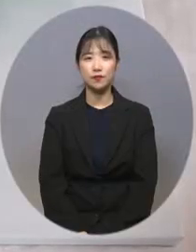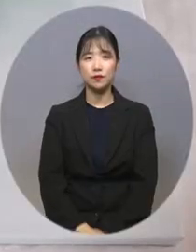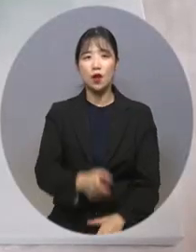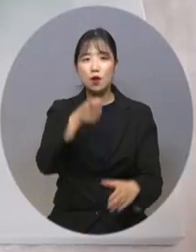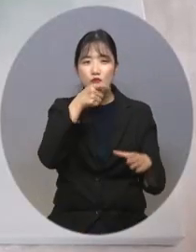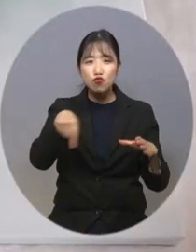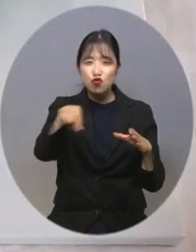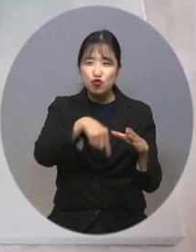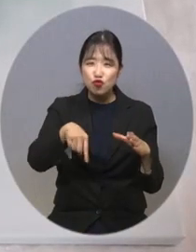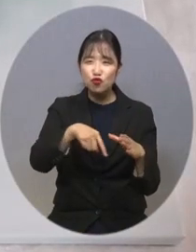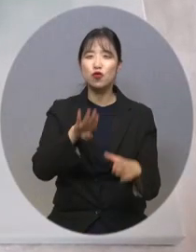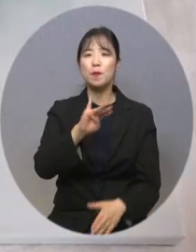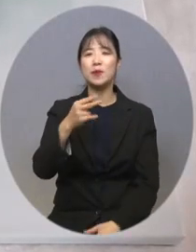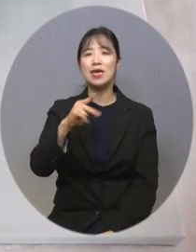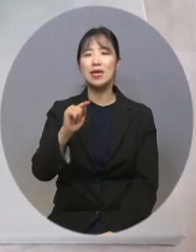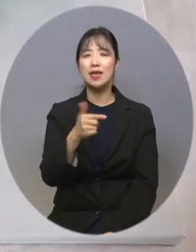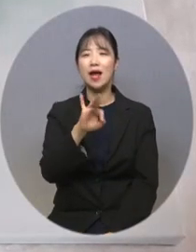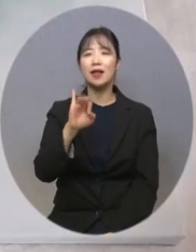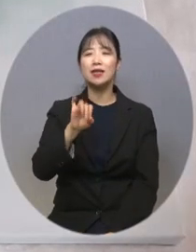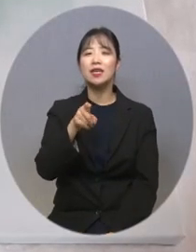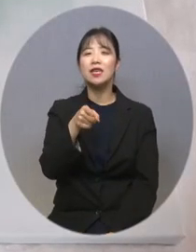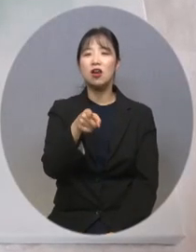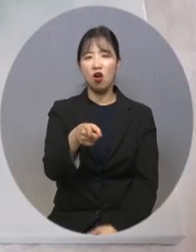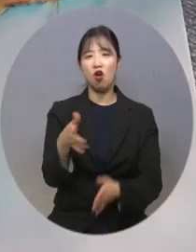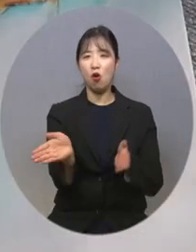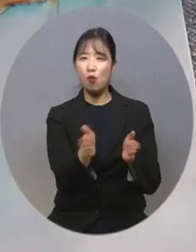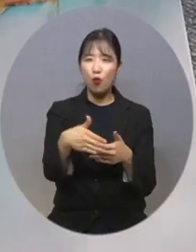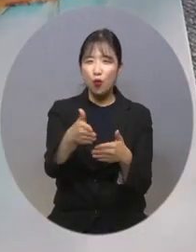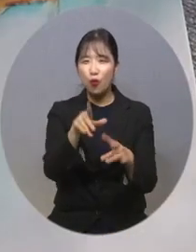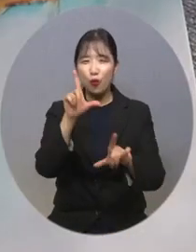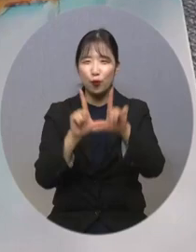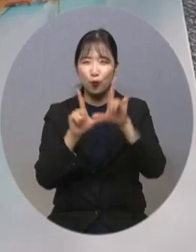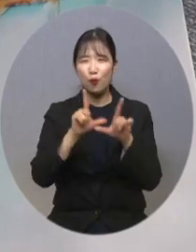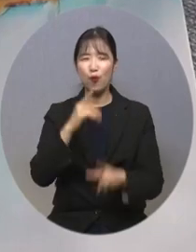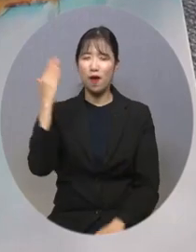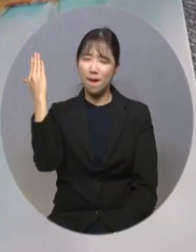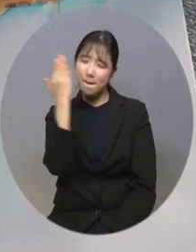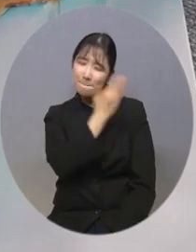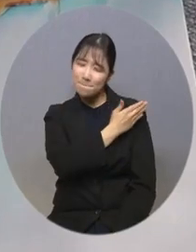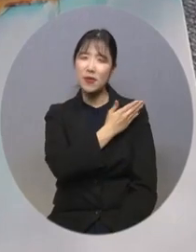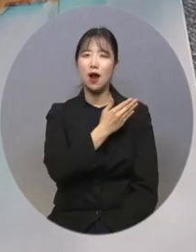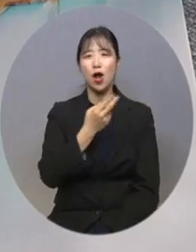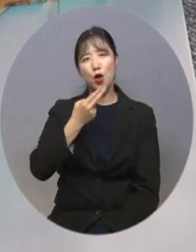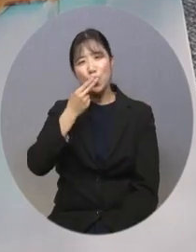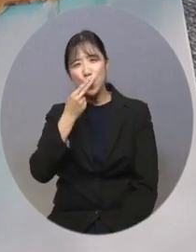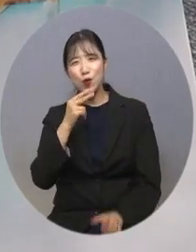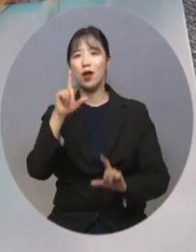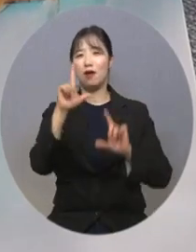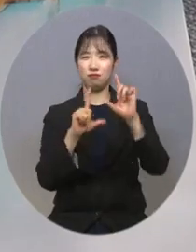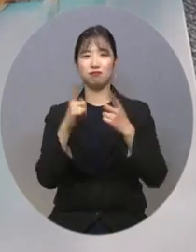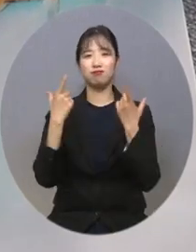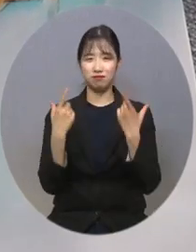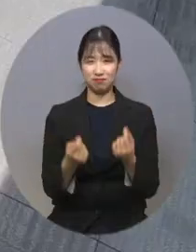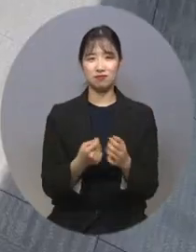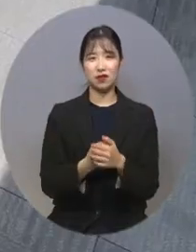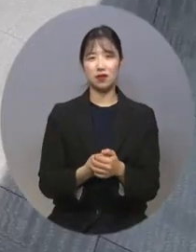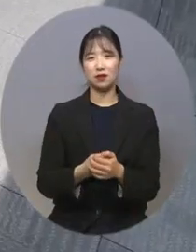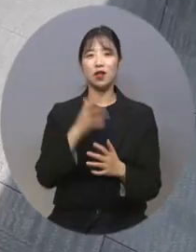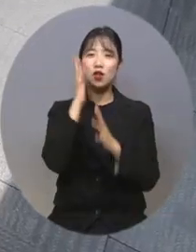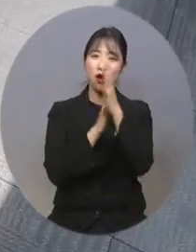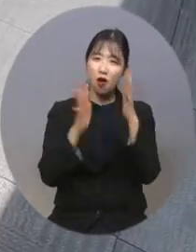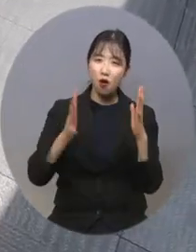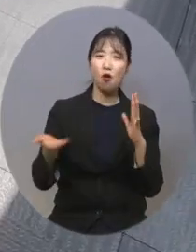물속을 누비는 비단 잉어들의 모습이 맑고 투명한 빛으로 화폭을 물들이고 정원과